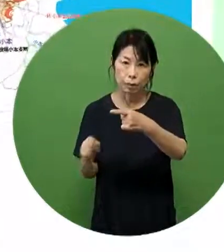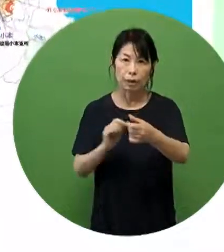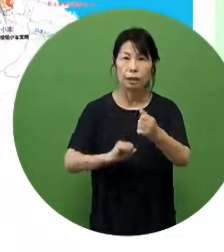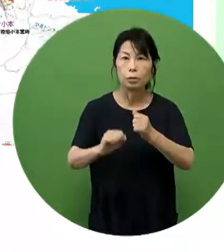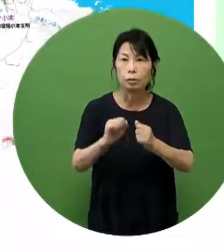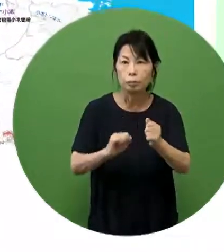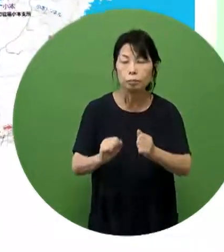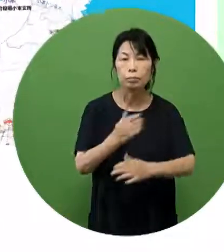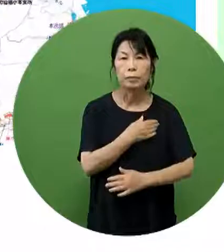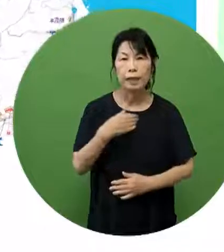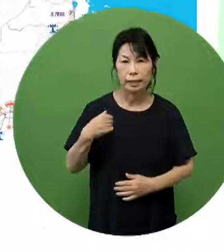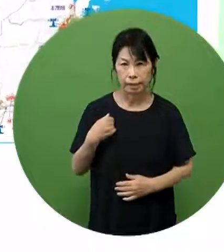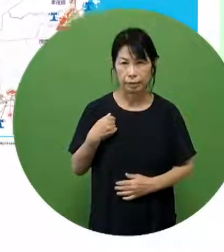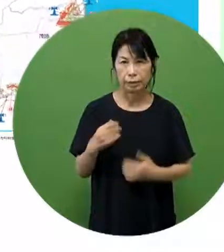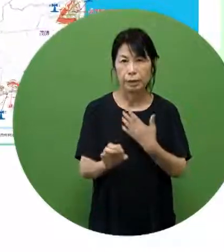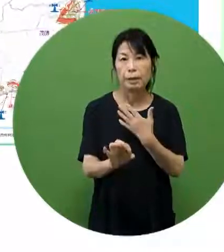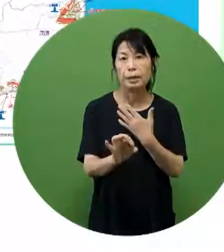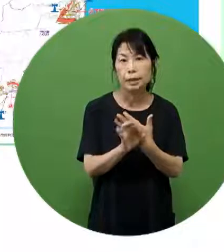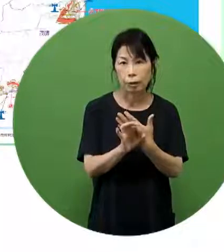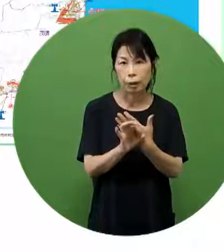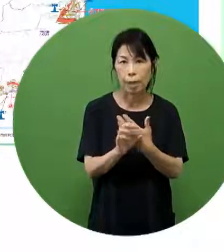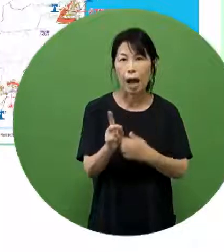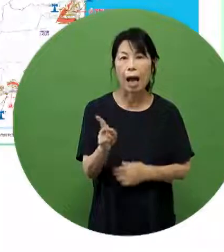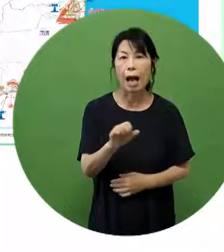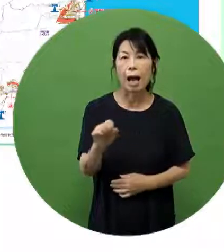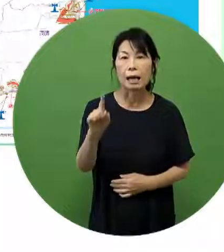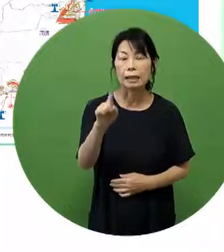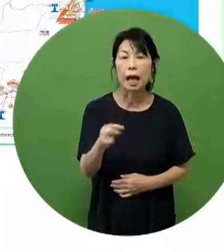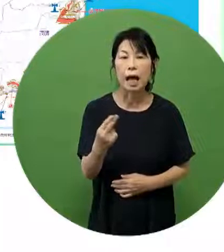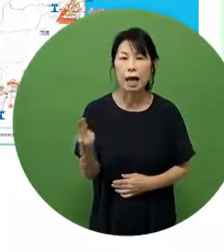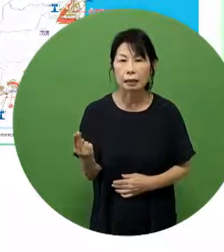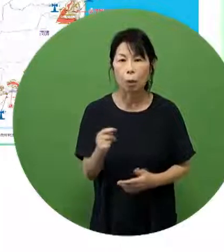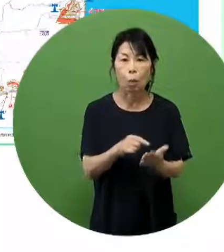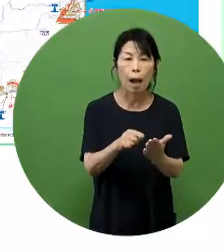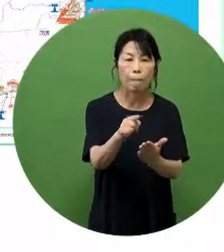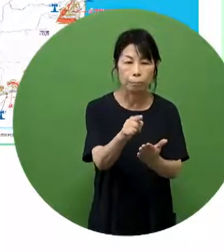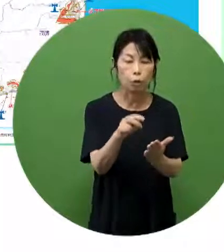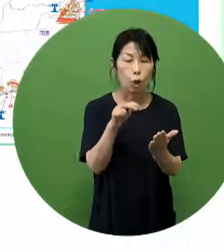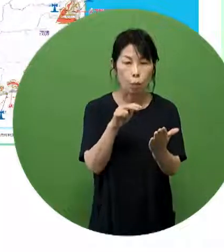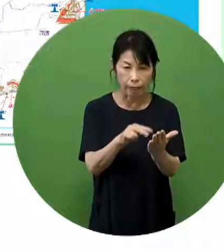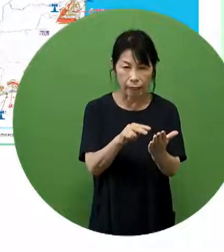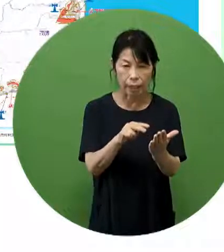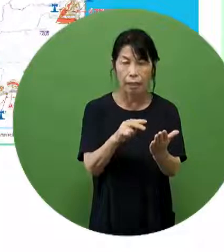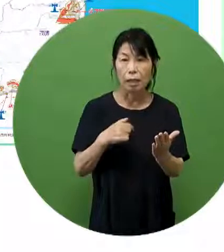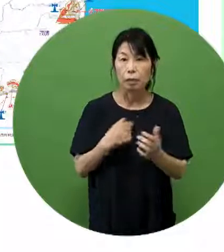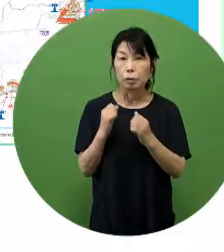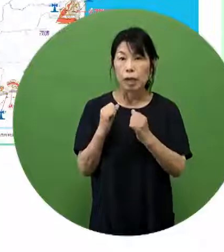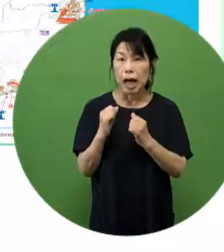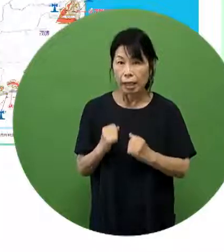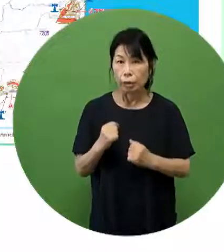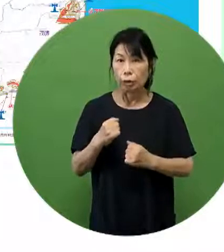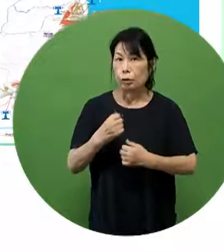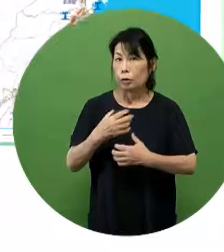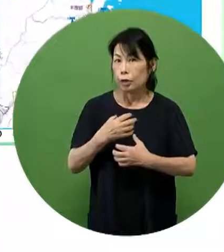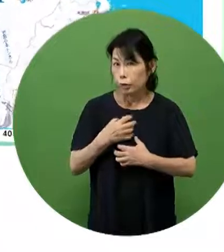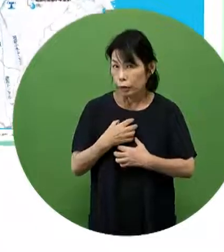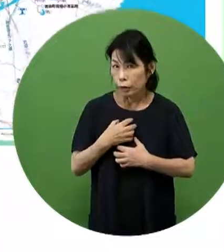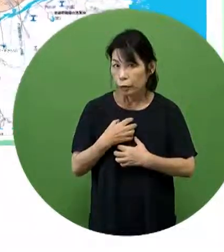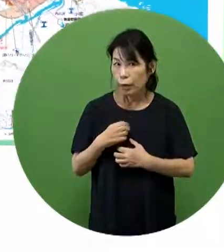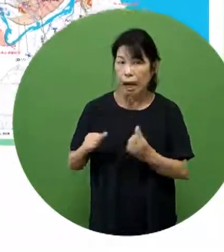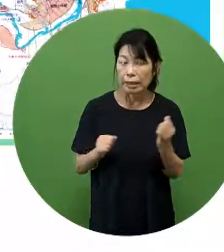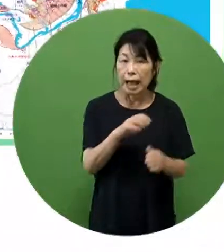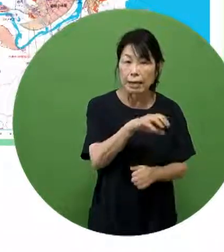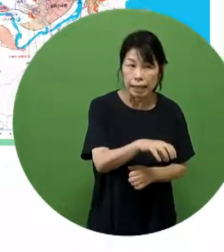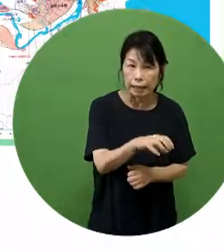こともできます。例えばハザードマップで近くの河川の浸水リスクや避難先などを確認しておくこ